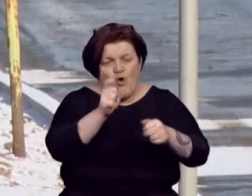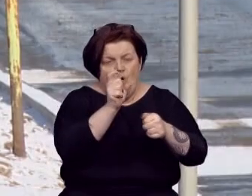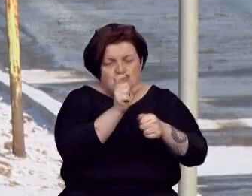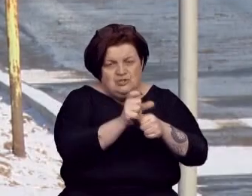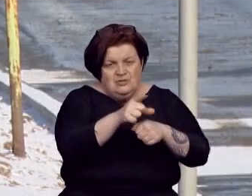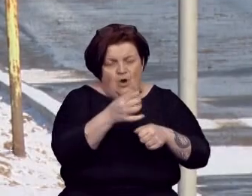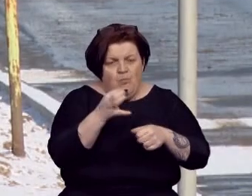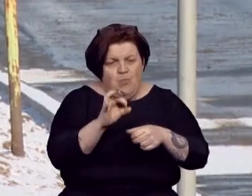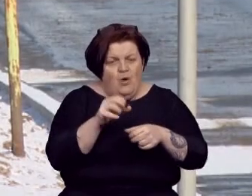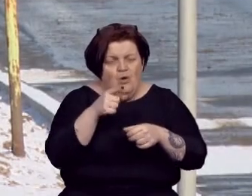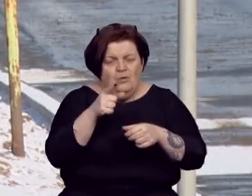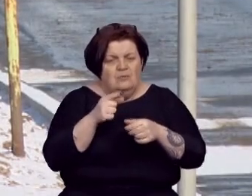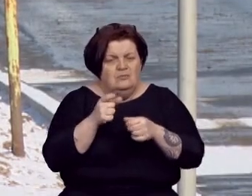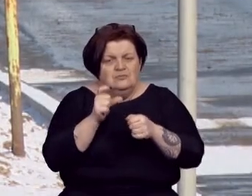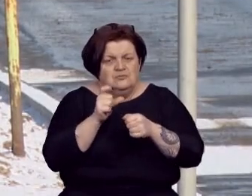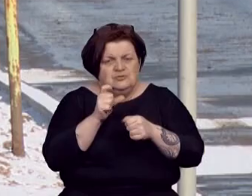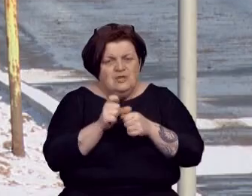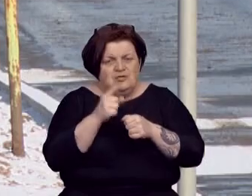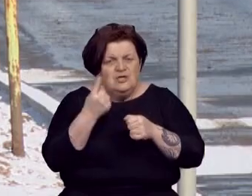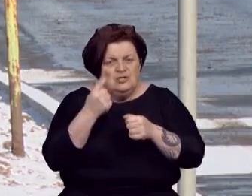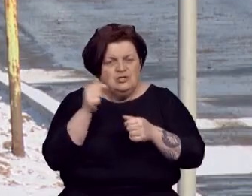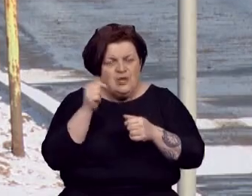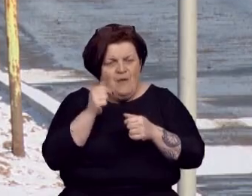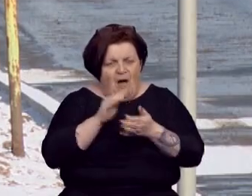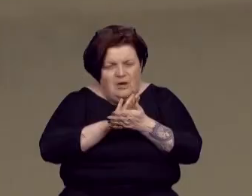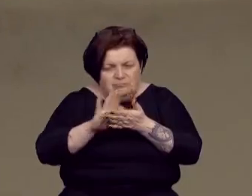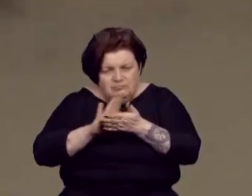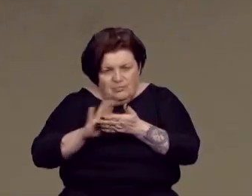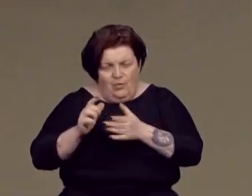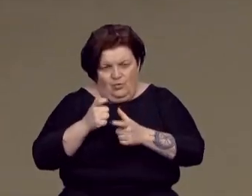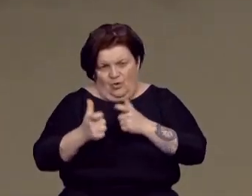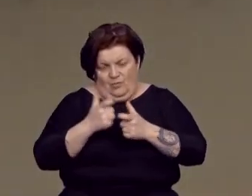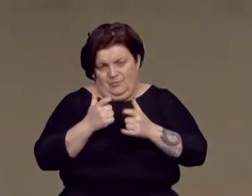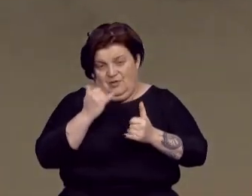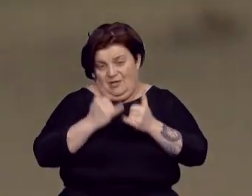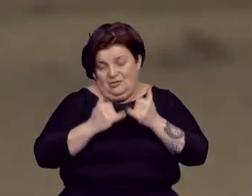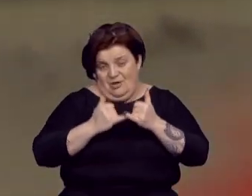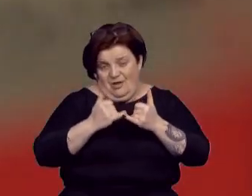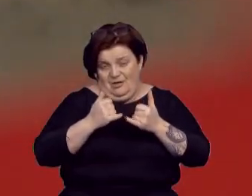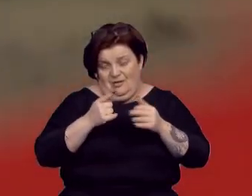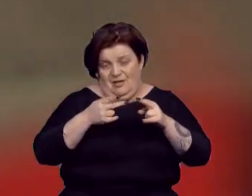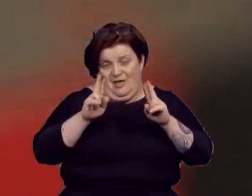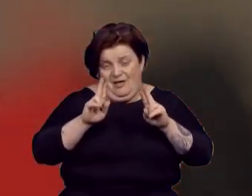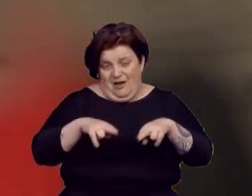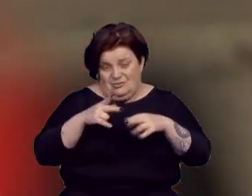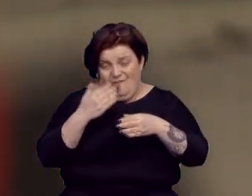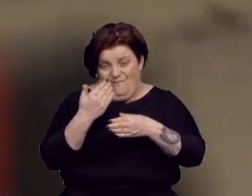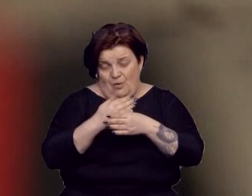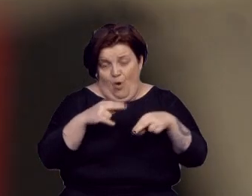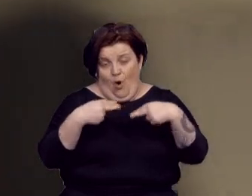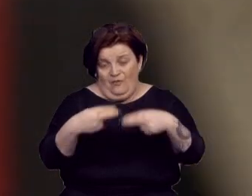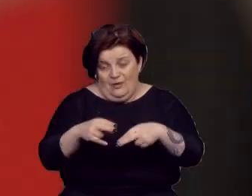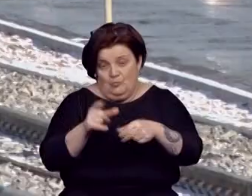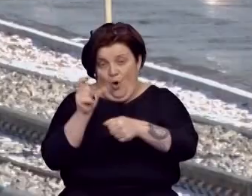odcinek surowy, dlatego że on częściowo jednak przerdzewie i musi zostać wyszlifowany i tak. Natomiast jeżeli pozostali wykonawcy, czyli MTM i Strabag, oddadzą